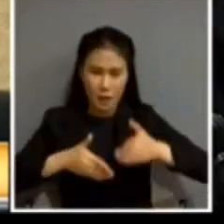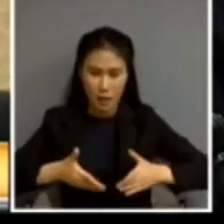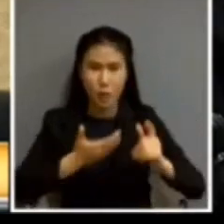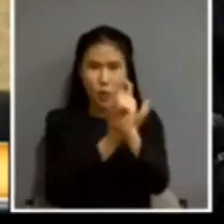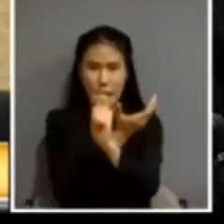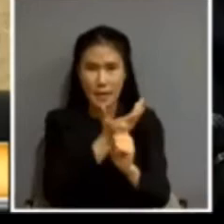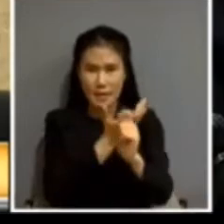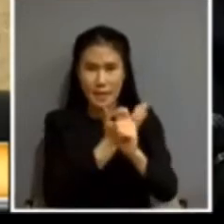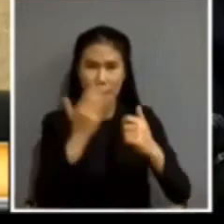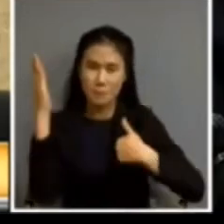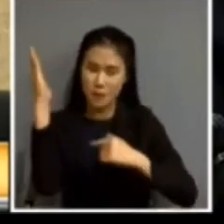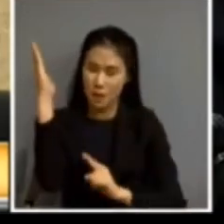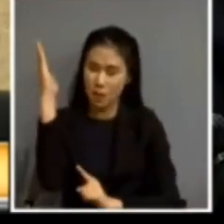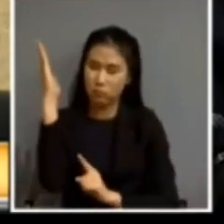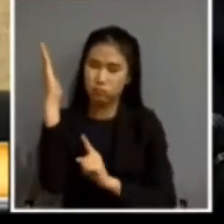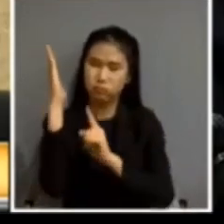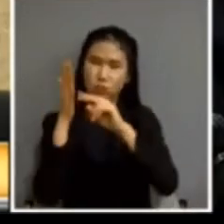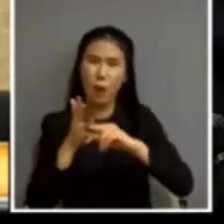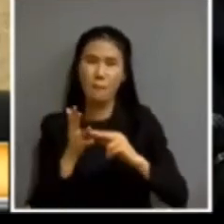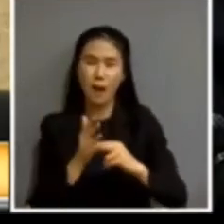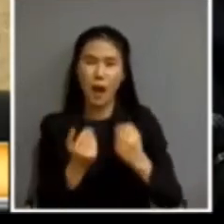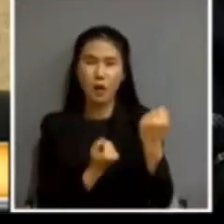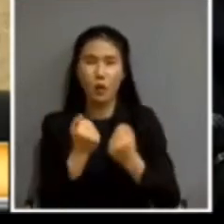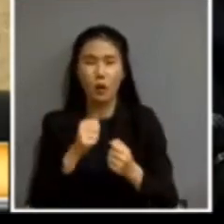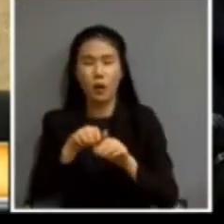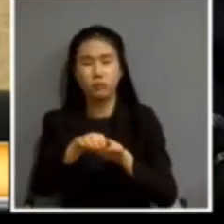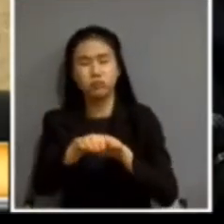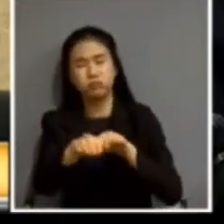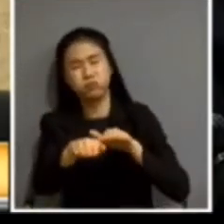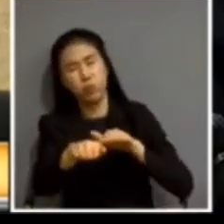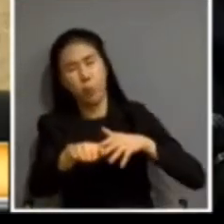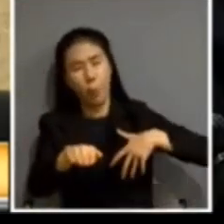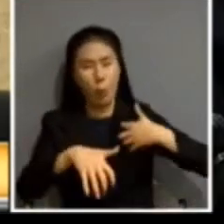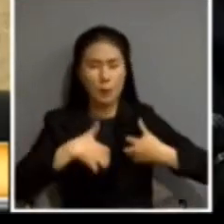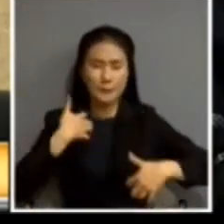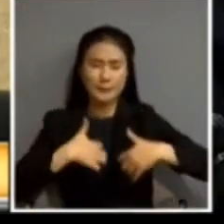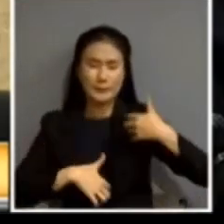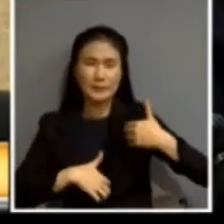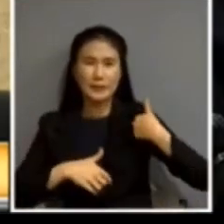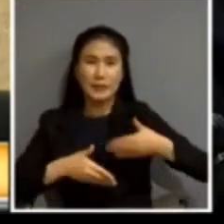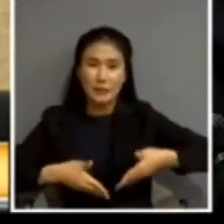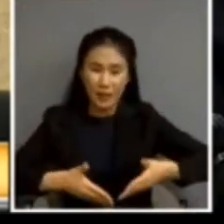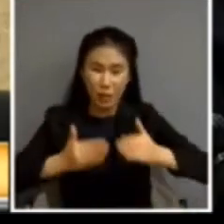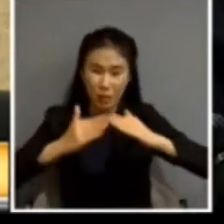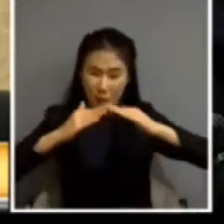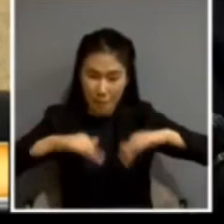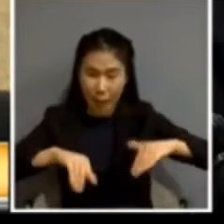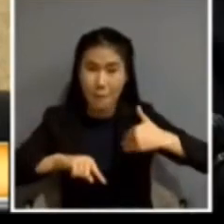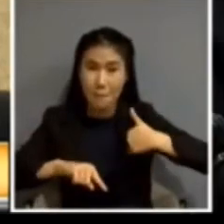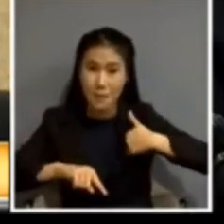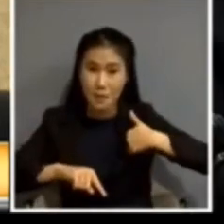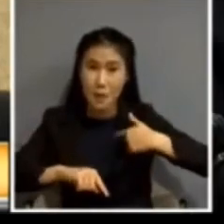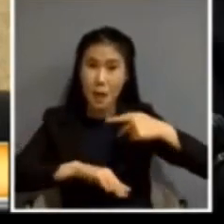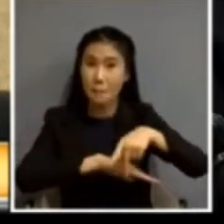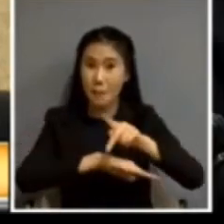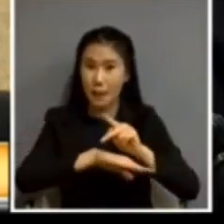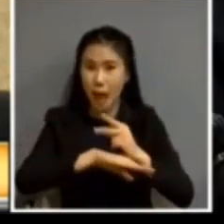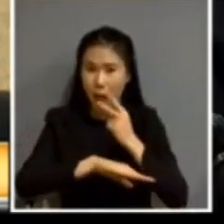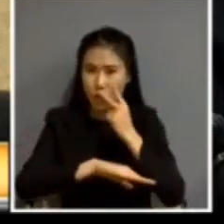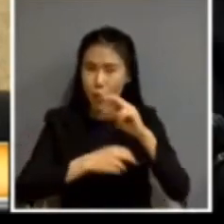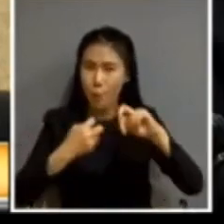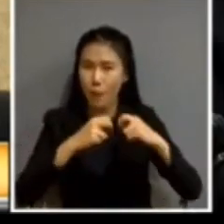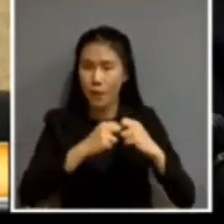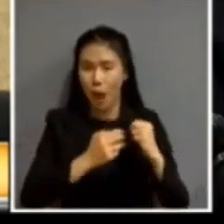เส้นเดียวเนี่ยมีความแออัดเป็นจำนวนมากและมีความจำรุดสุดโทรมซึ่งท่านประธานเองก็ได้กรุณาแก้ไขปัญหา